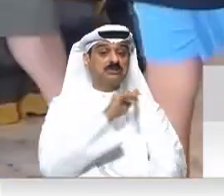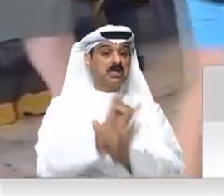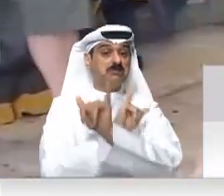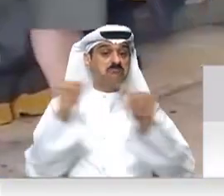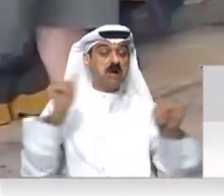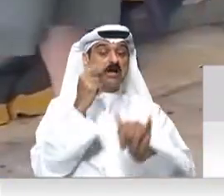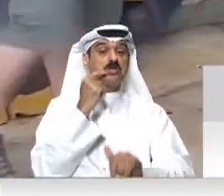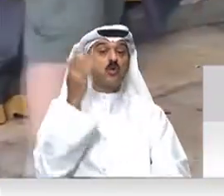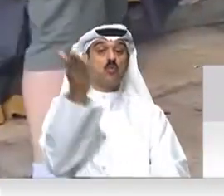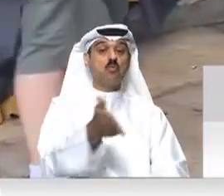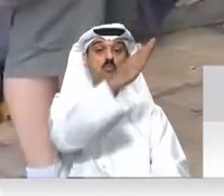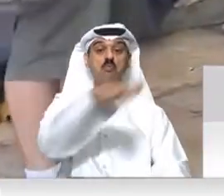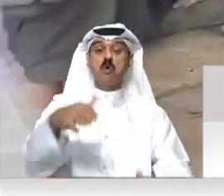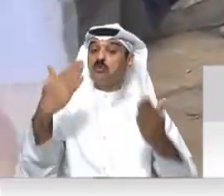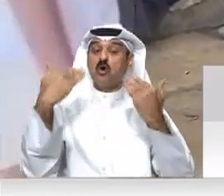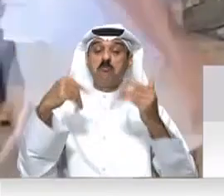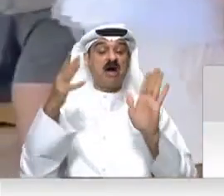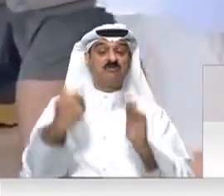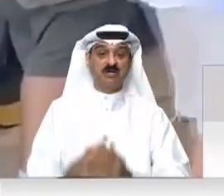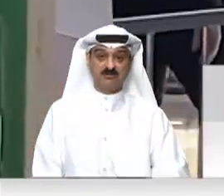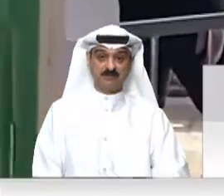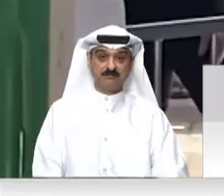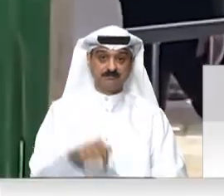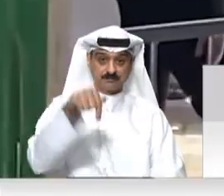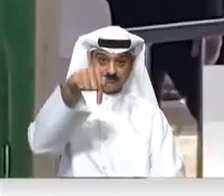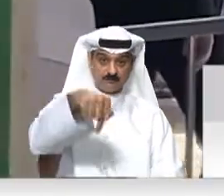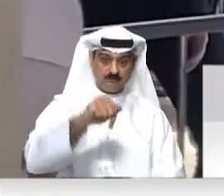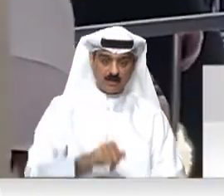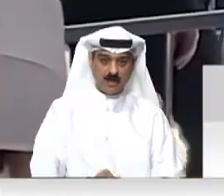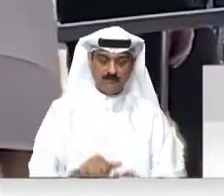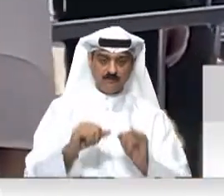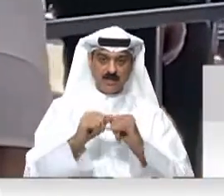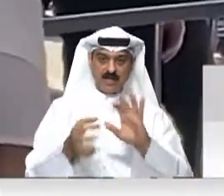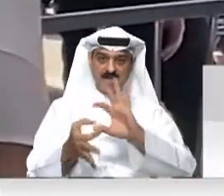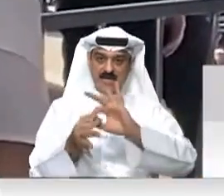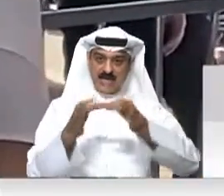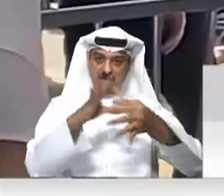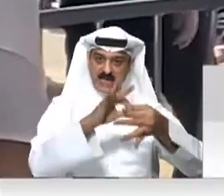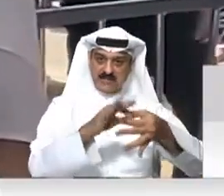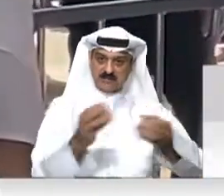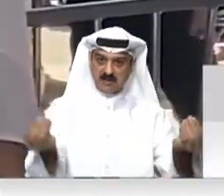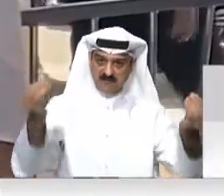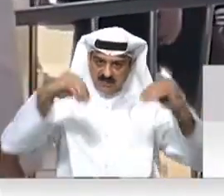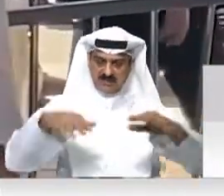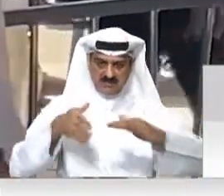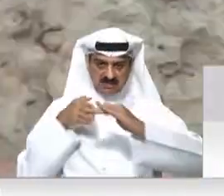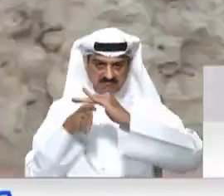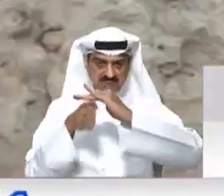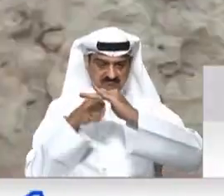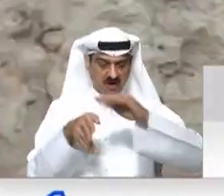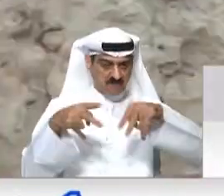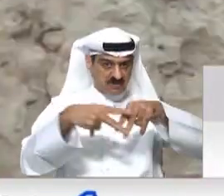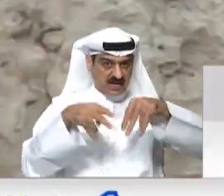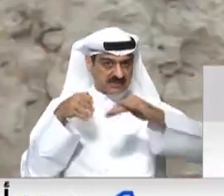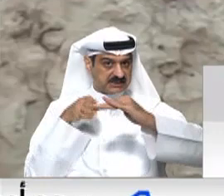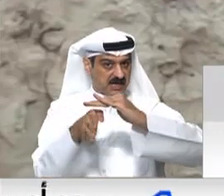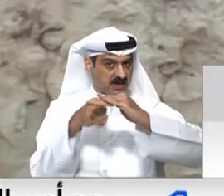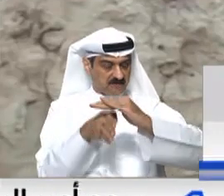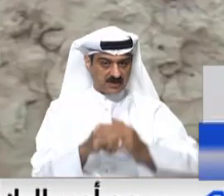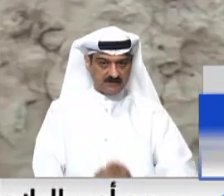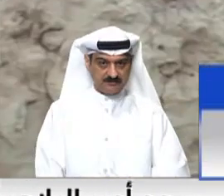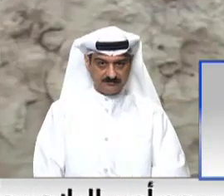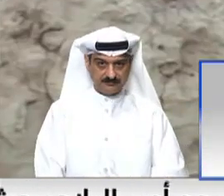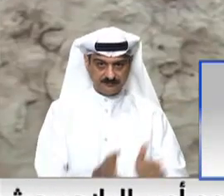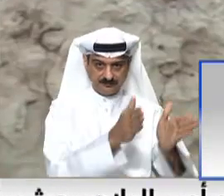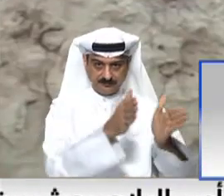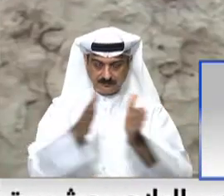الاجواء للمستوطنين في وقت دعت فيه الجمعيات الاستيطانيه لتكثيف الاقتحامات الاقتحامات هذه التي